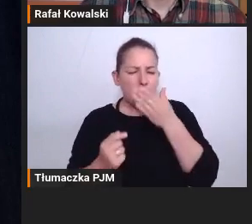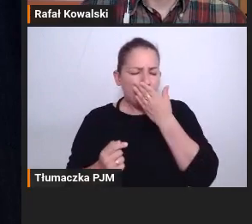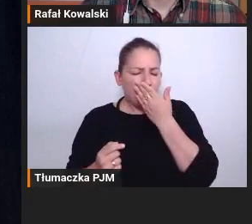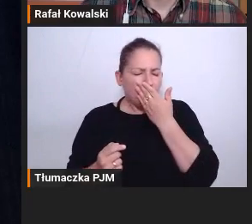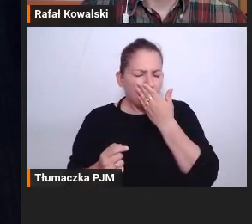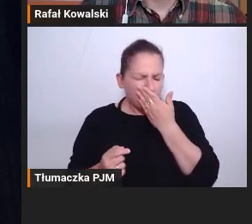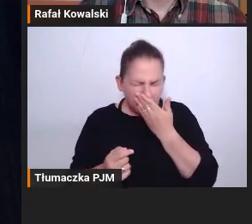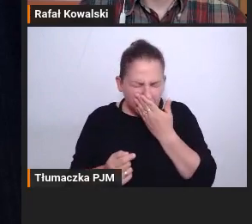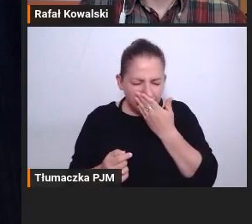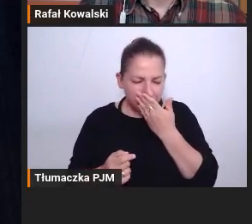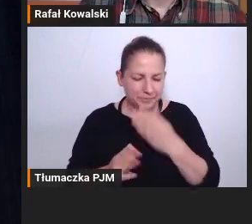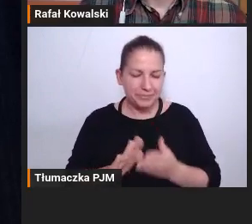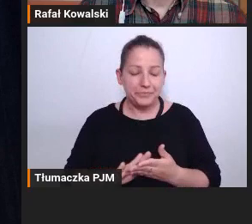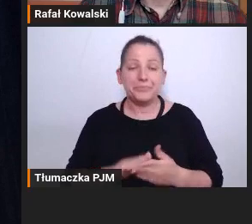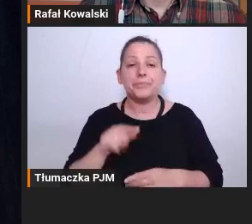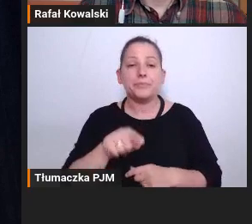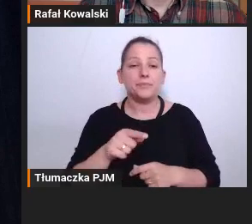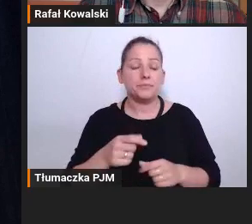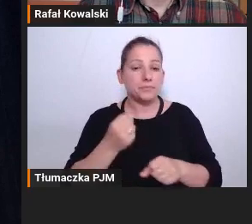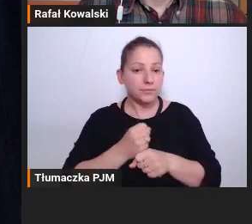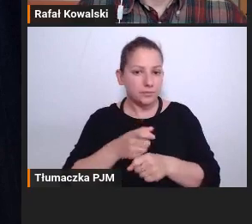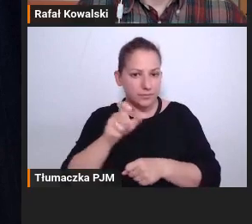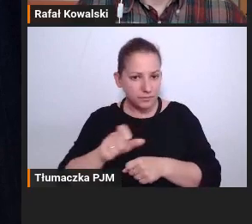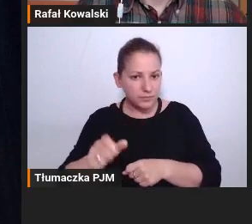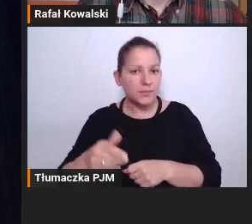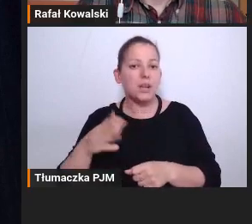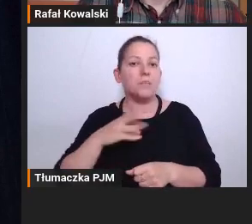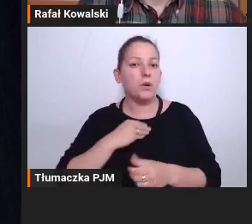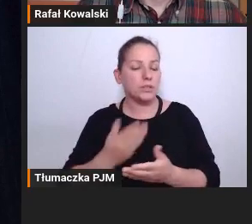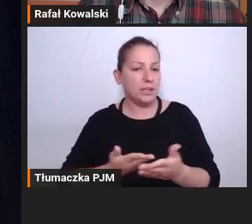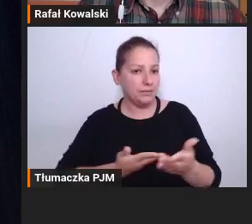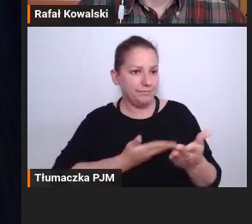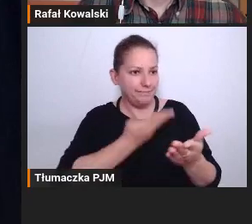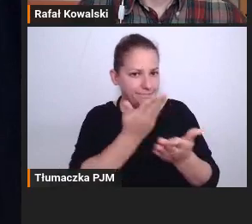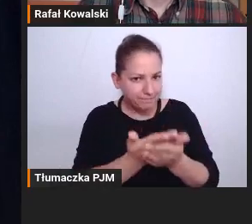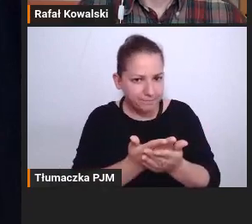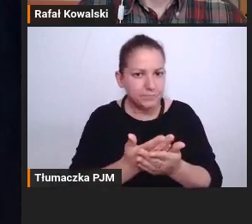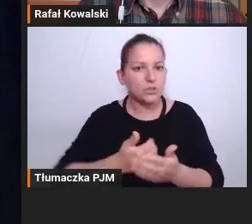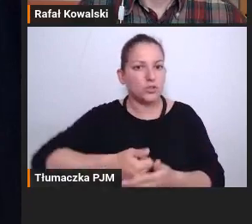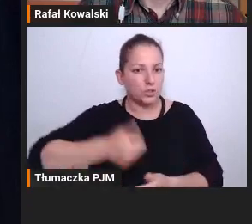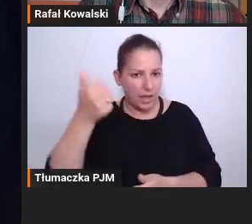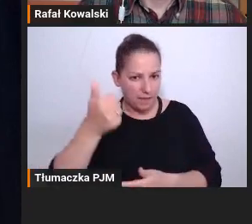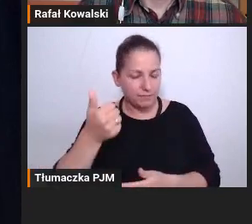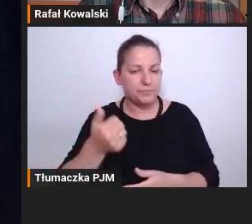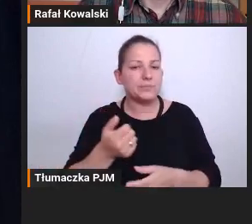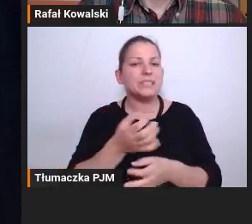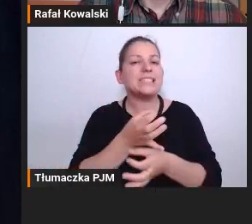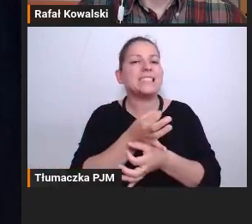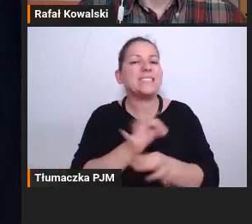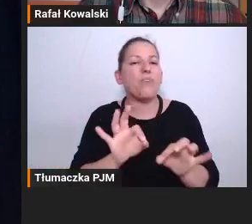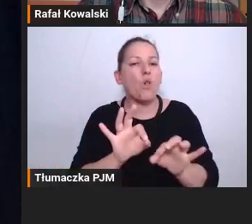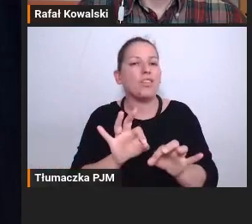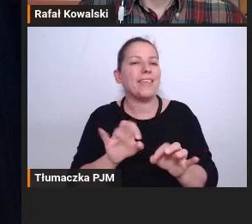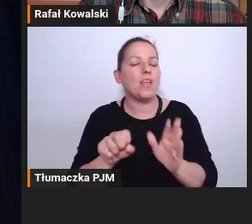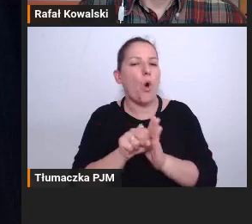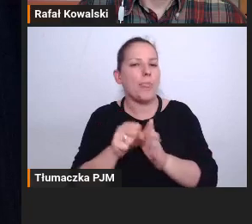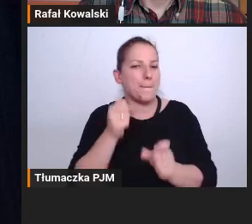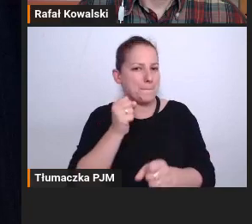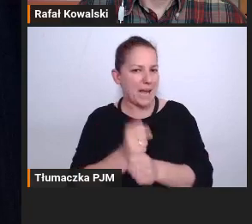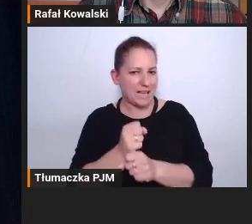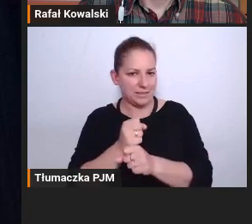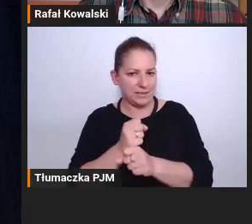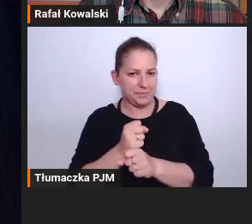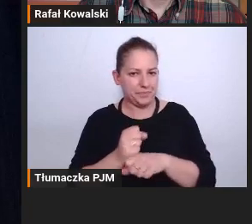właśnie pracownik może znowu wnioskować do pracodawcy o zwolnienie go od pracy, ponieważ to